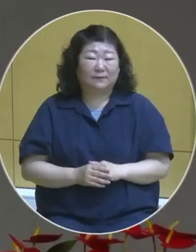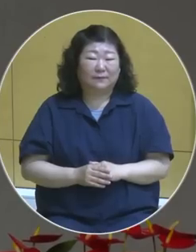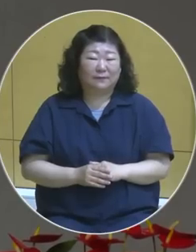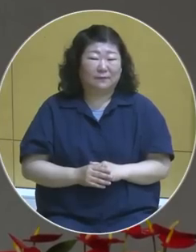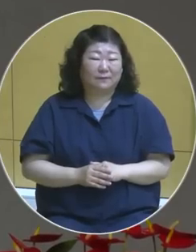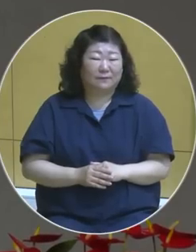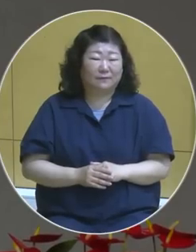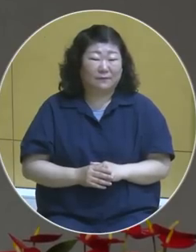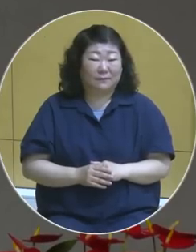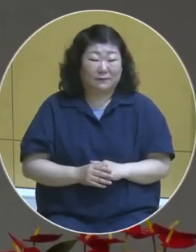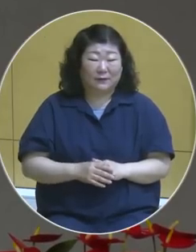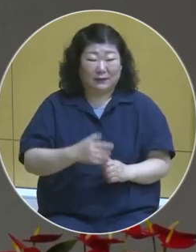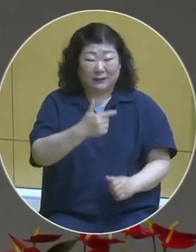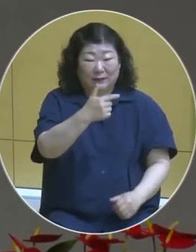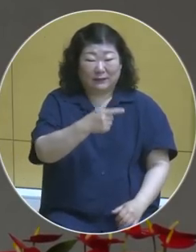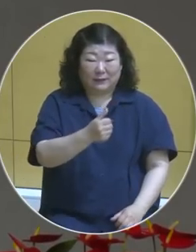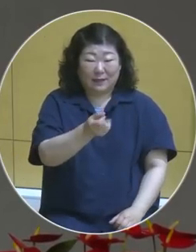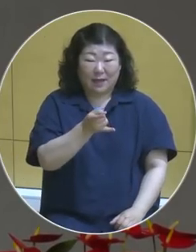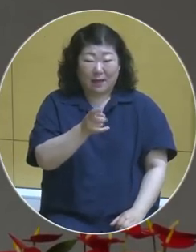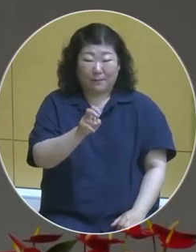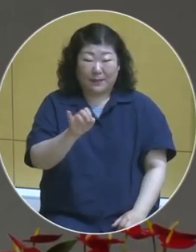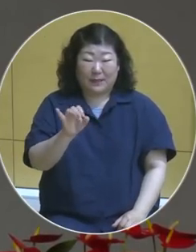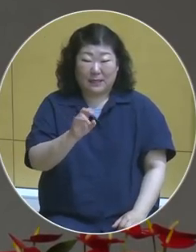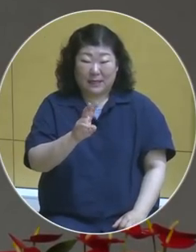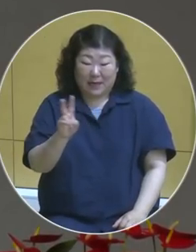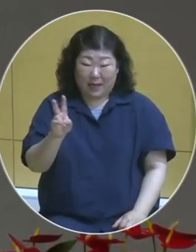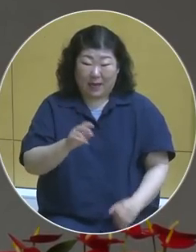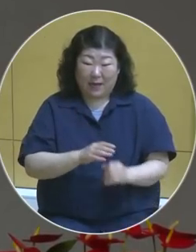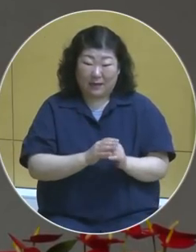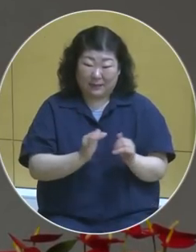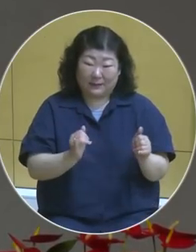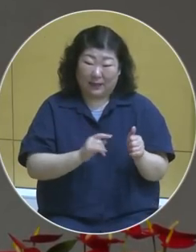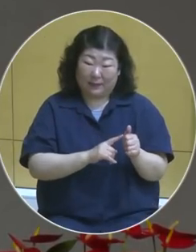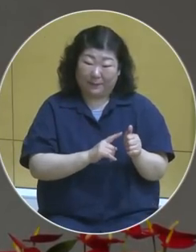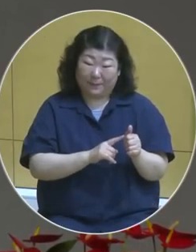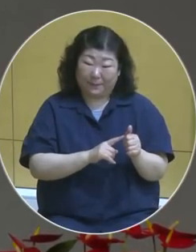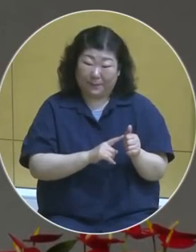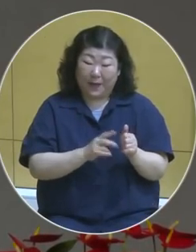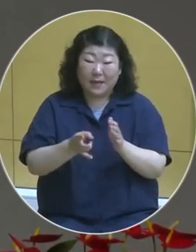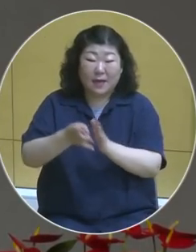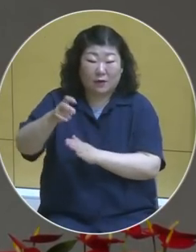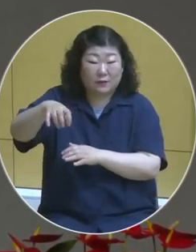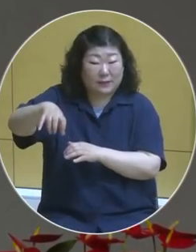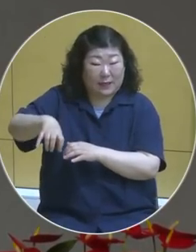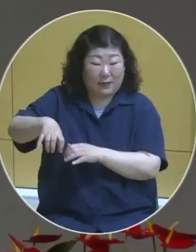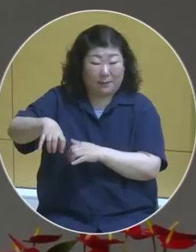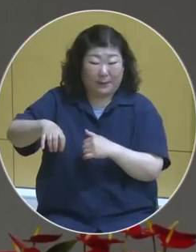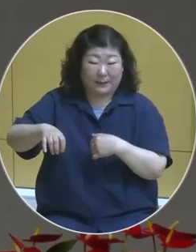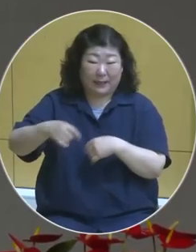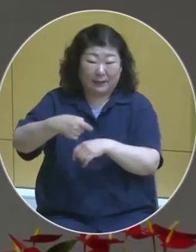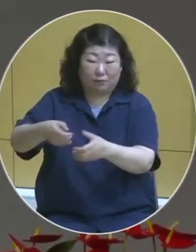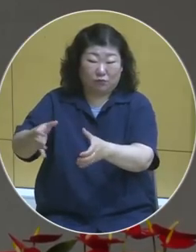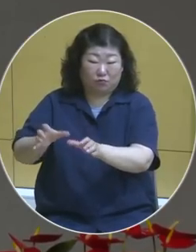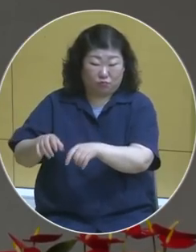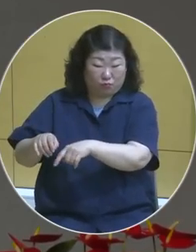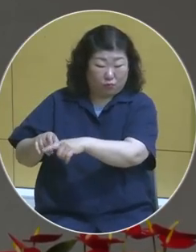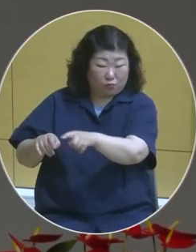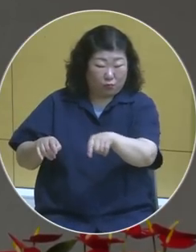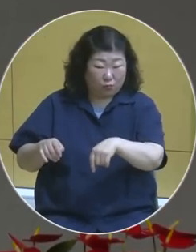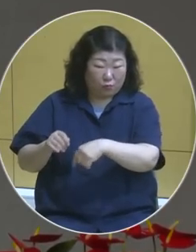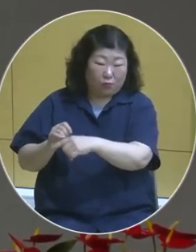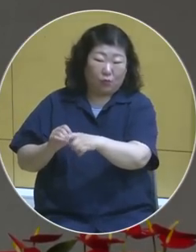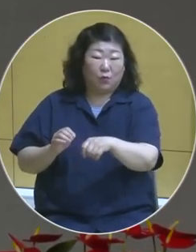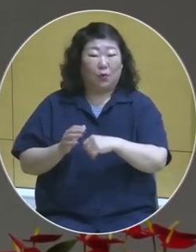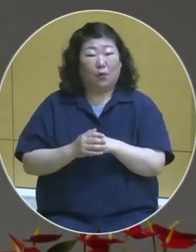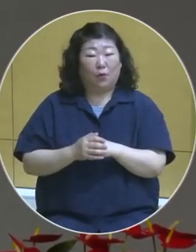여러분, 이 느헤미야라는 사람, 그 사람 예루살렘에 있는 자기의 동족들이